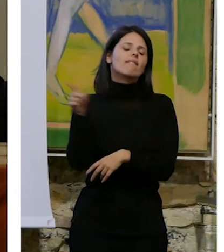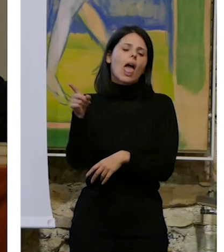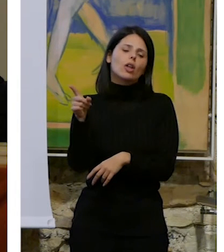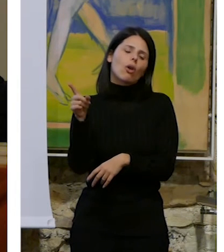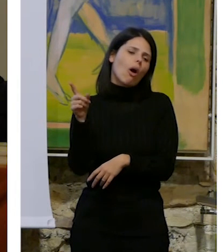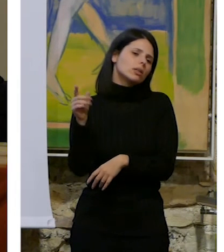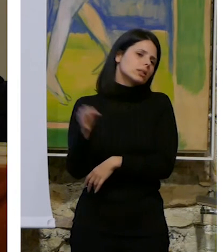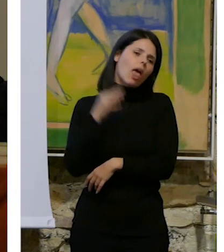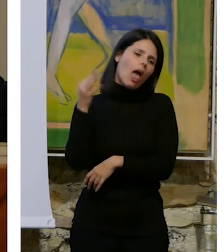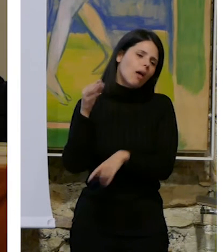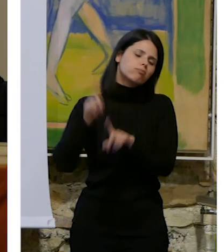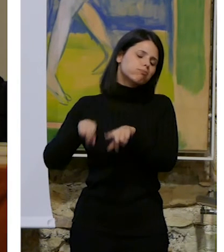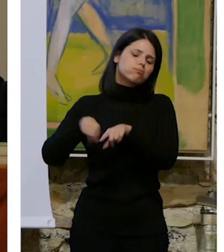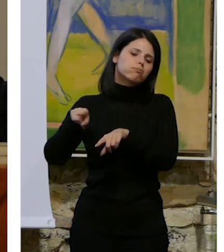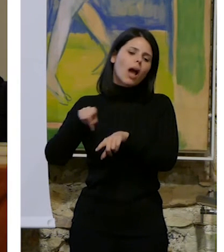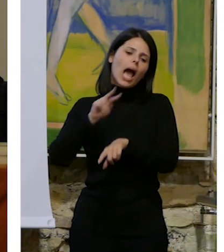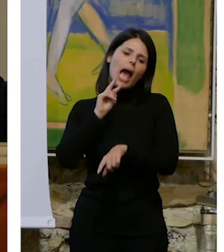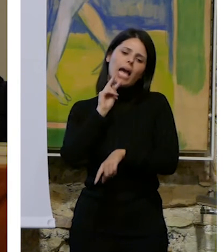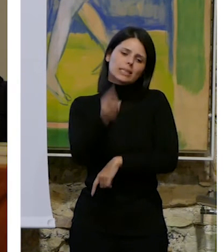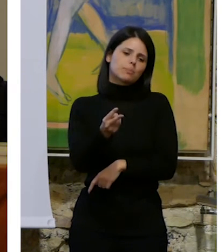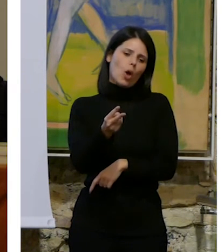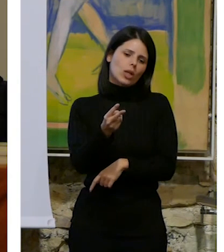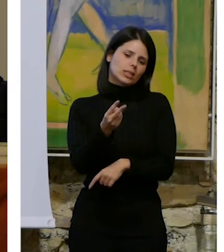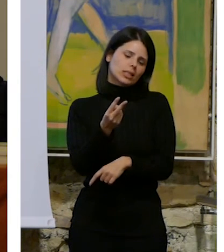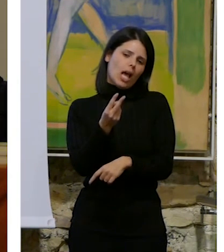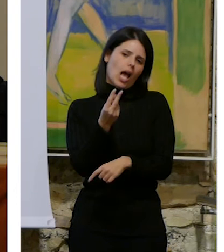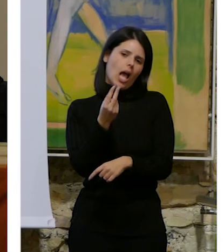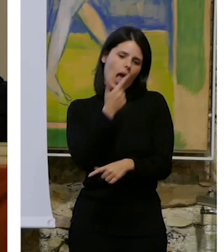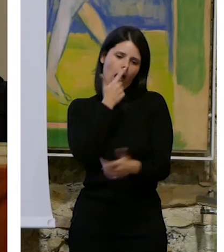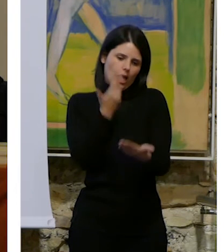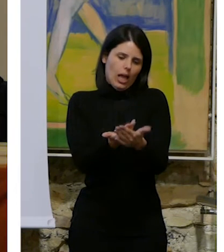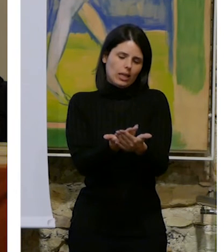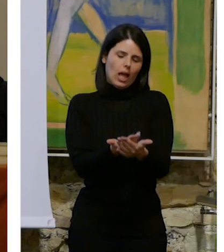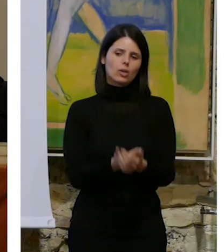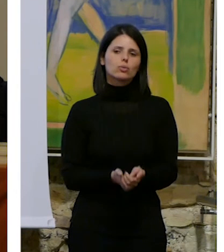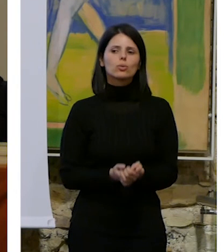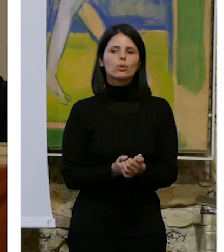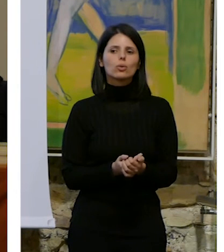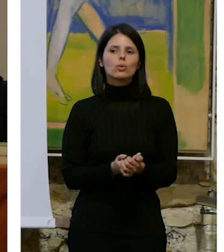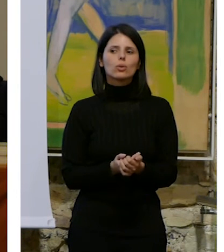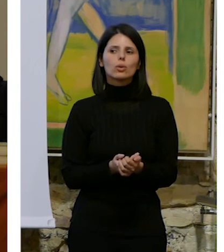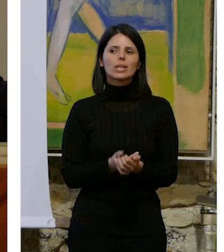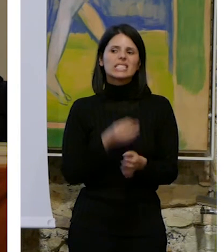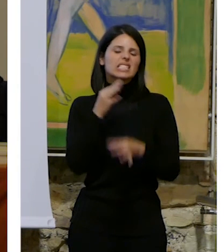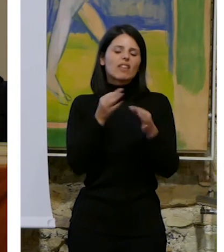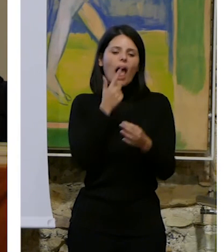a, diciamo, a rispondere in modo adeguato. Per adeguato intendo questo,